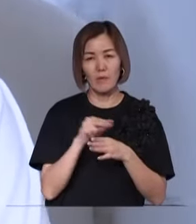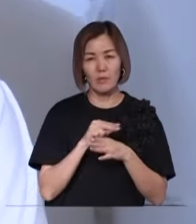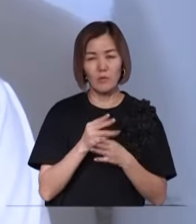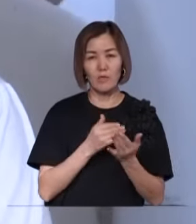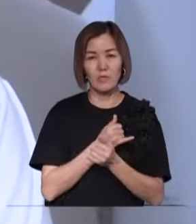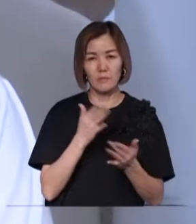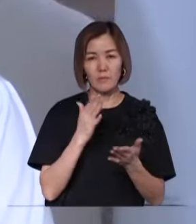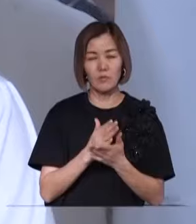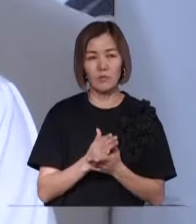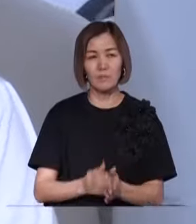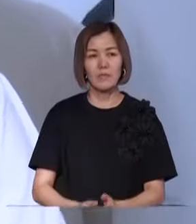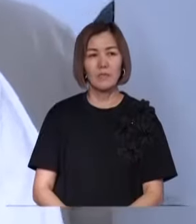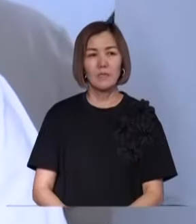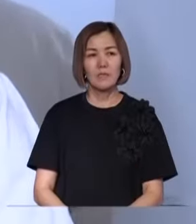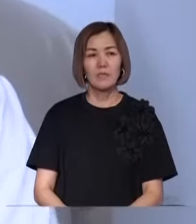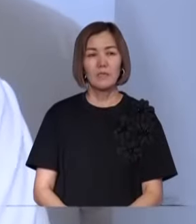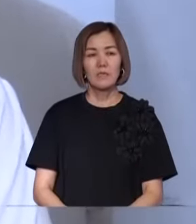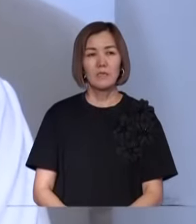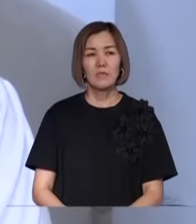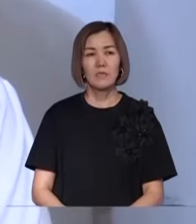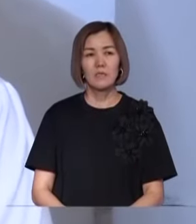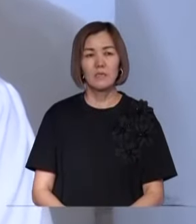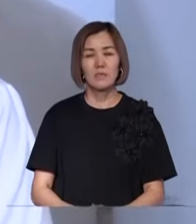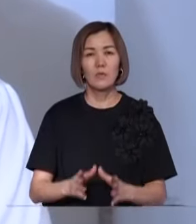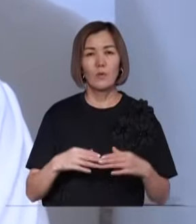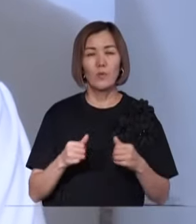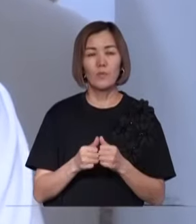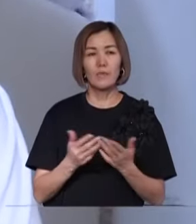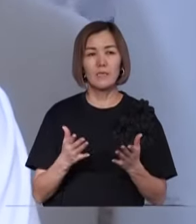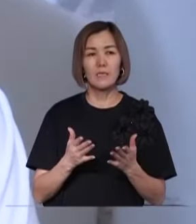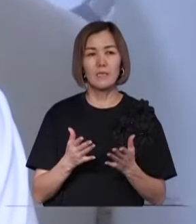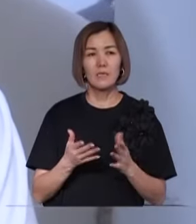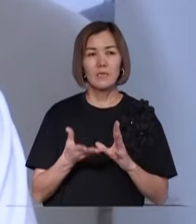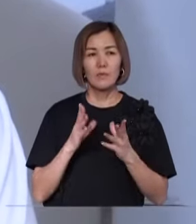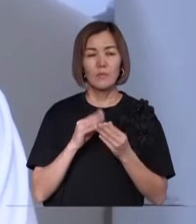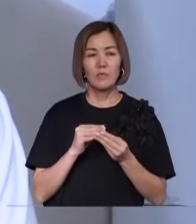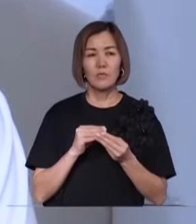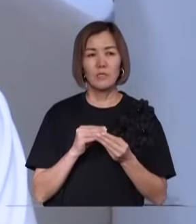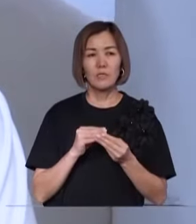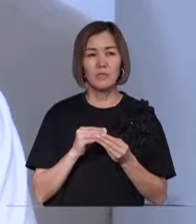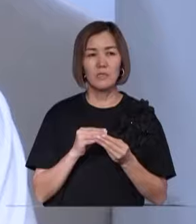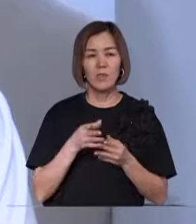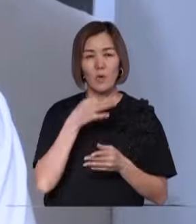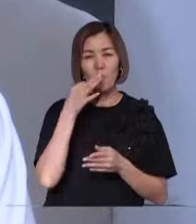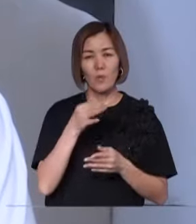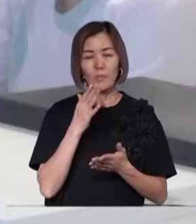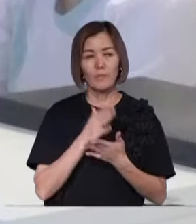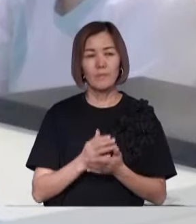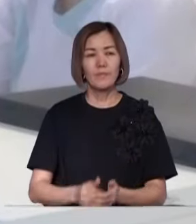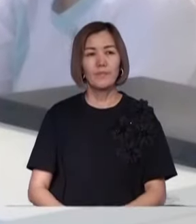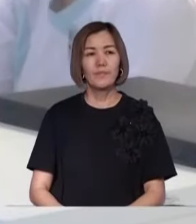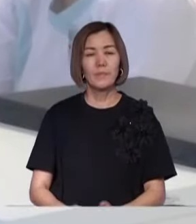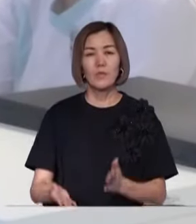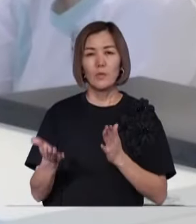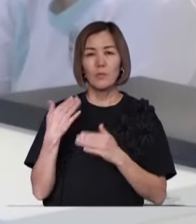қызметті көрсетеміз. Сонымен қатар жаңағы отбасылық принцип бойынша жалпы тәжірибелі дәрігерлеріміз.